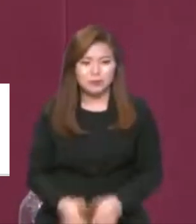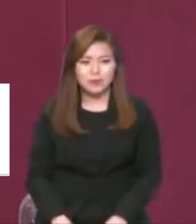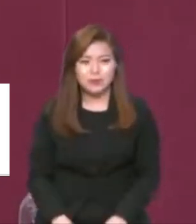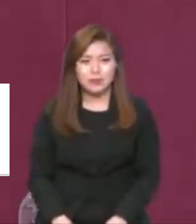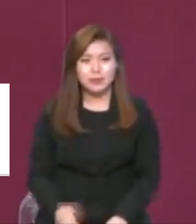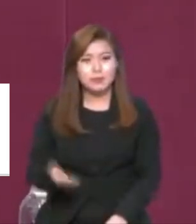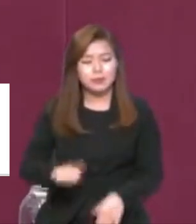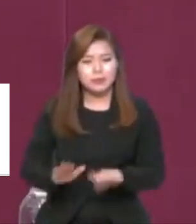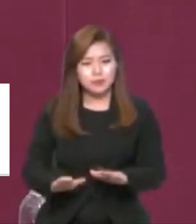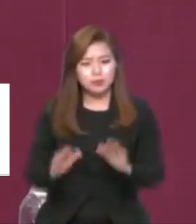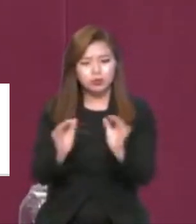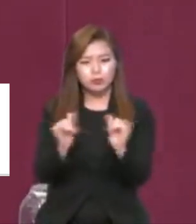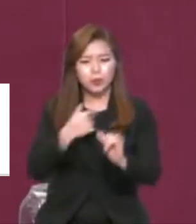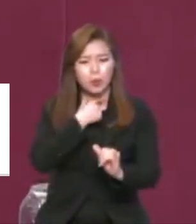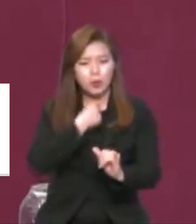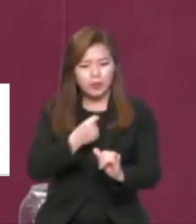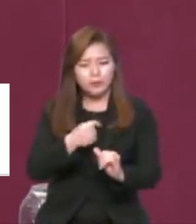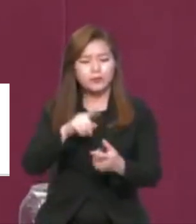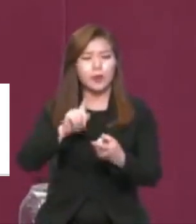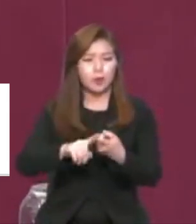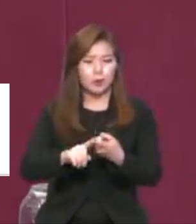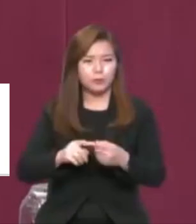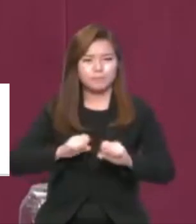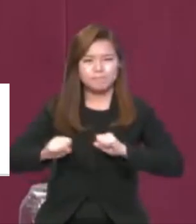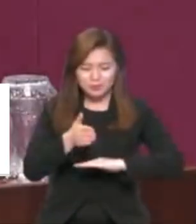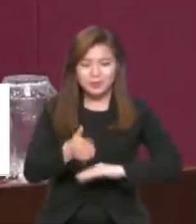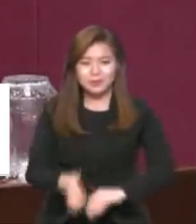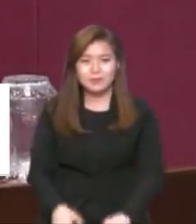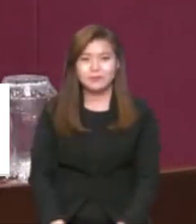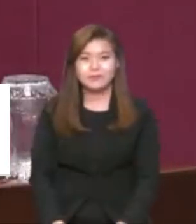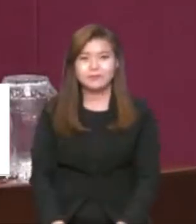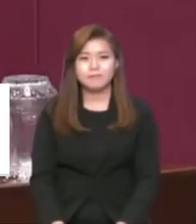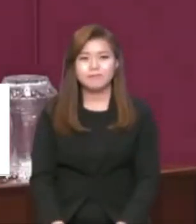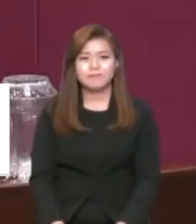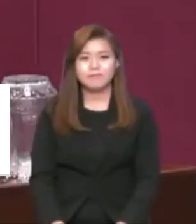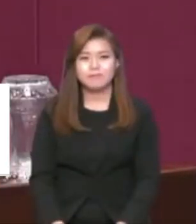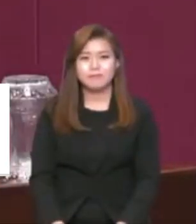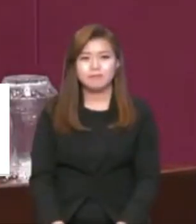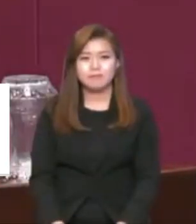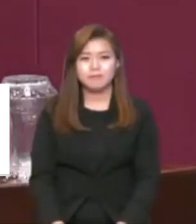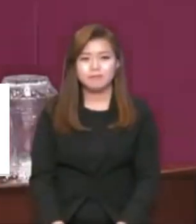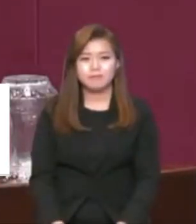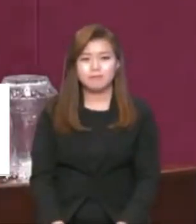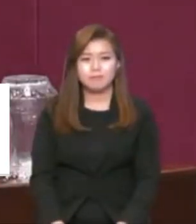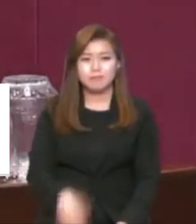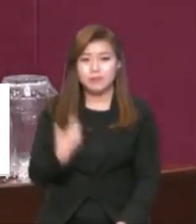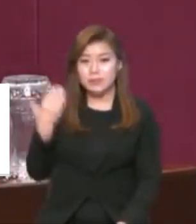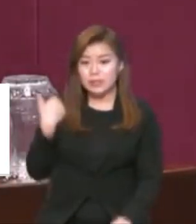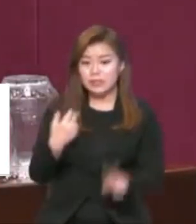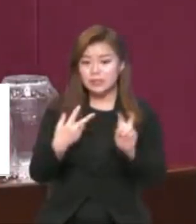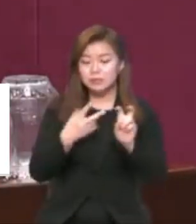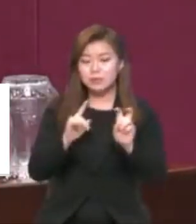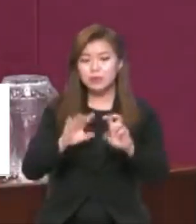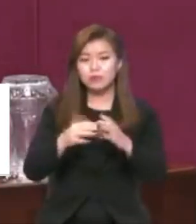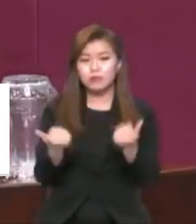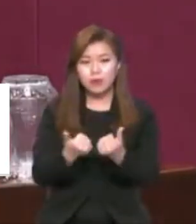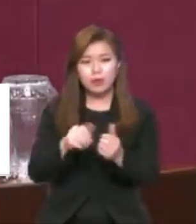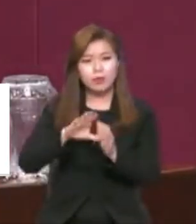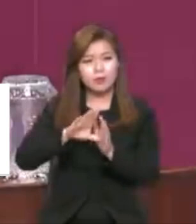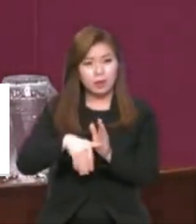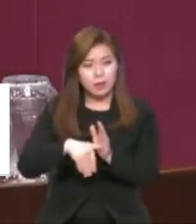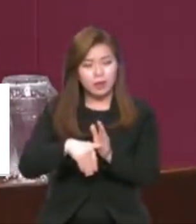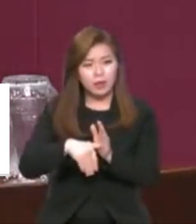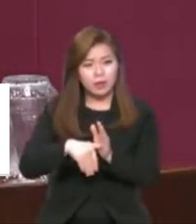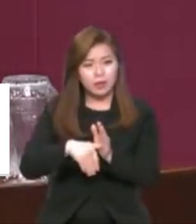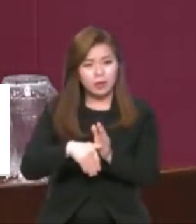일에 집중하는 것이 국회의 책무라는 다짐을 거듭하게 됩니다. 지난 국회에서 약 12조에